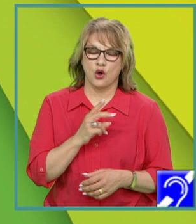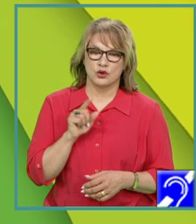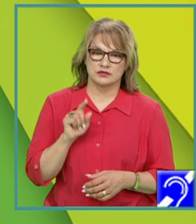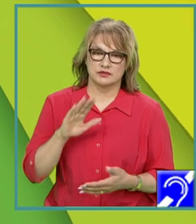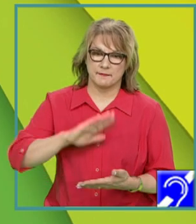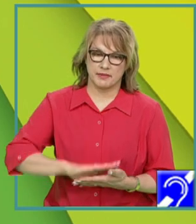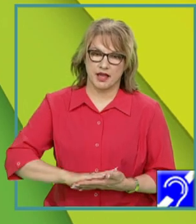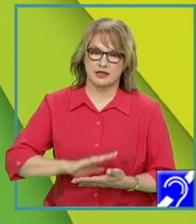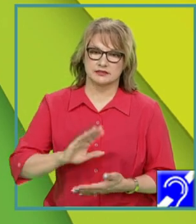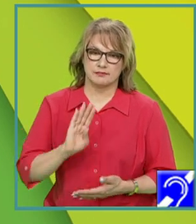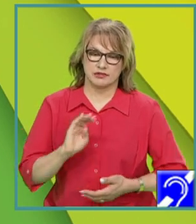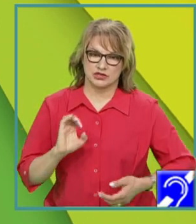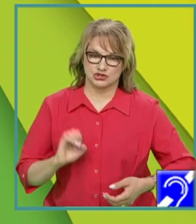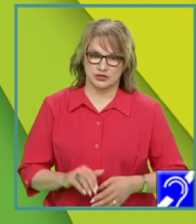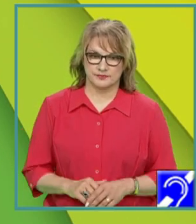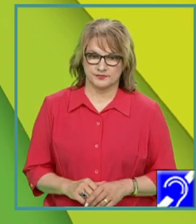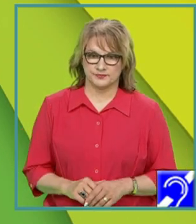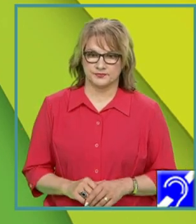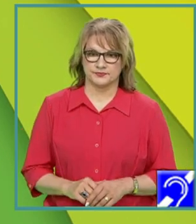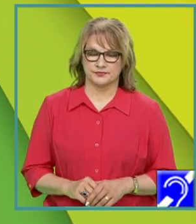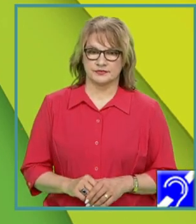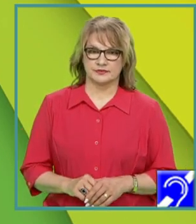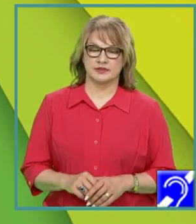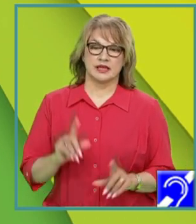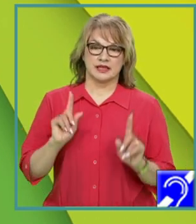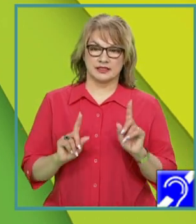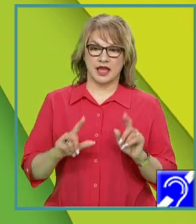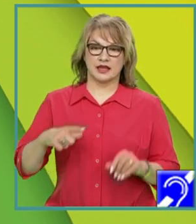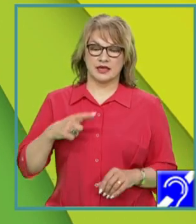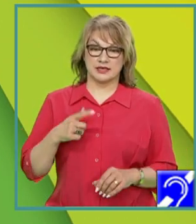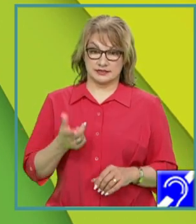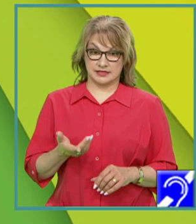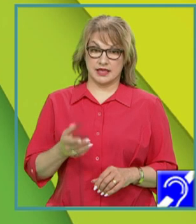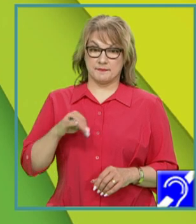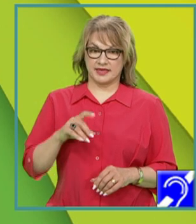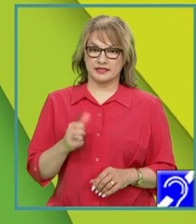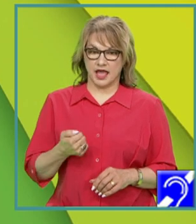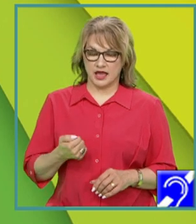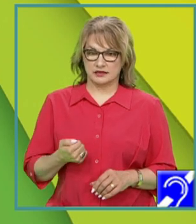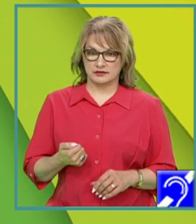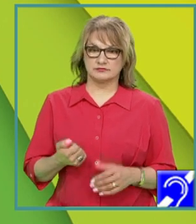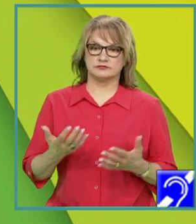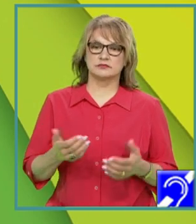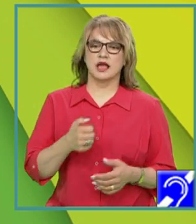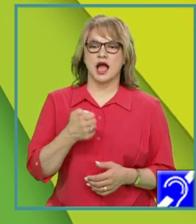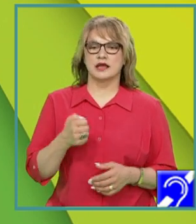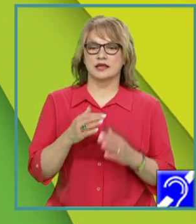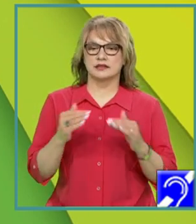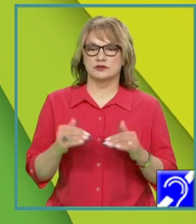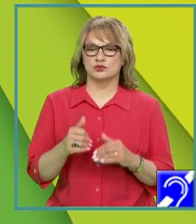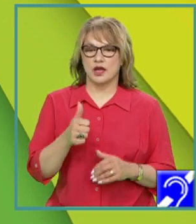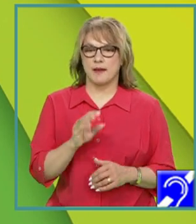bazei BC și dacă este mediană aria triunghiului